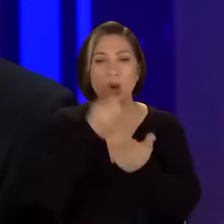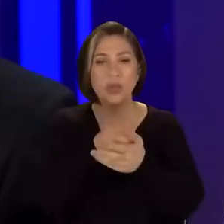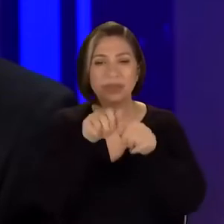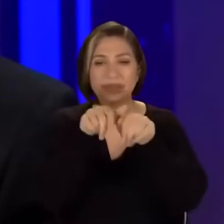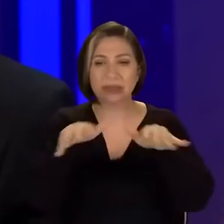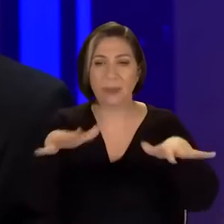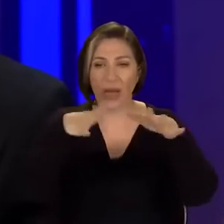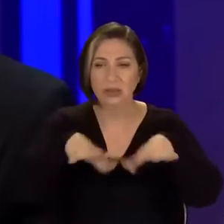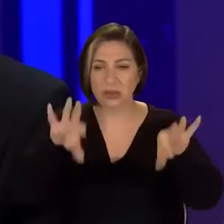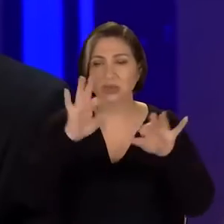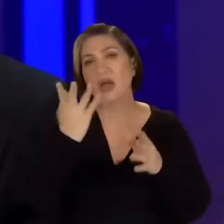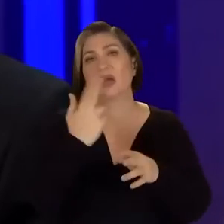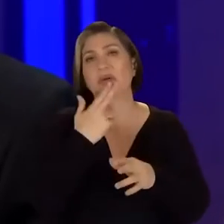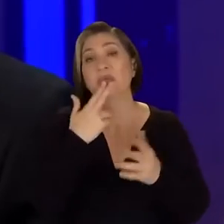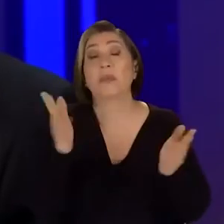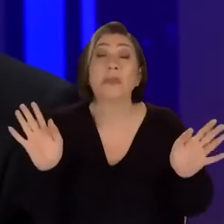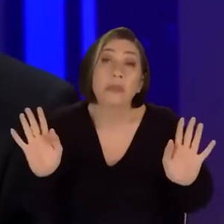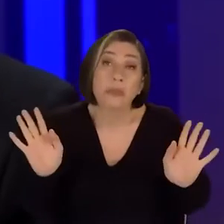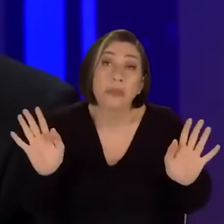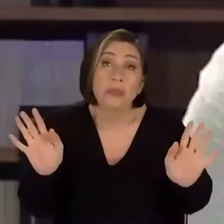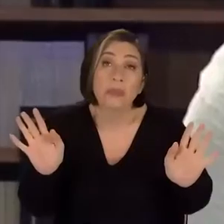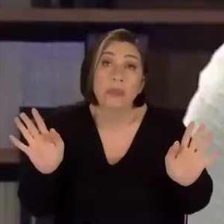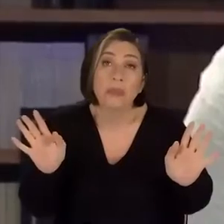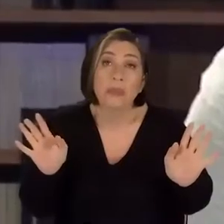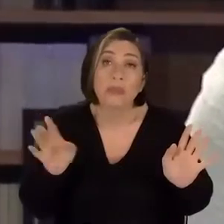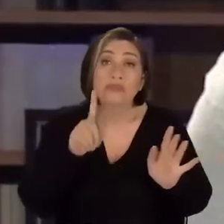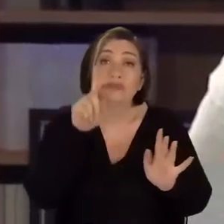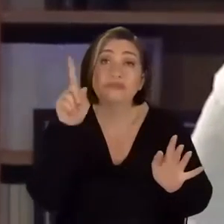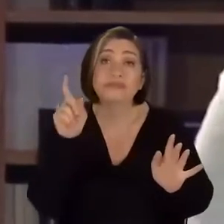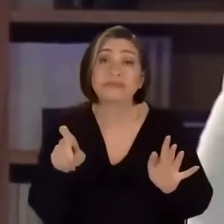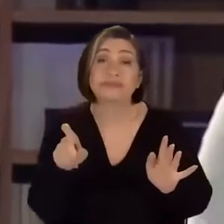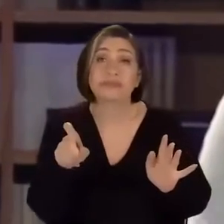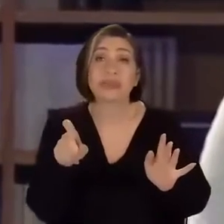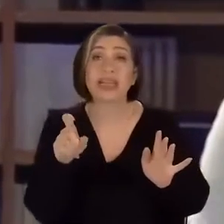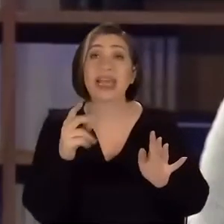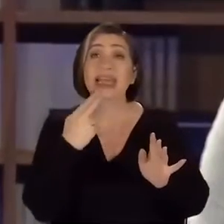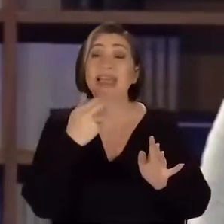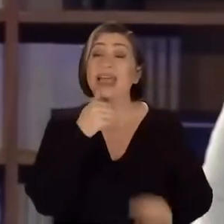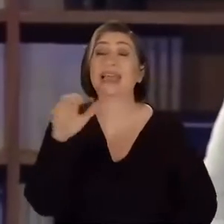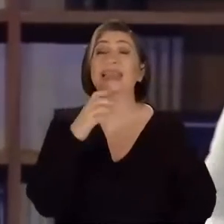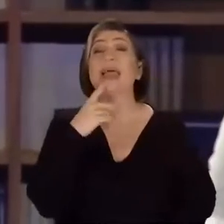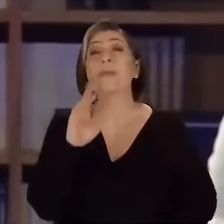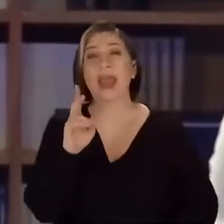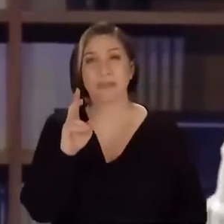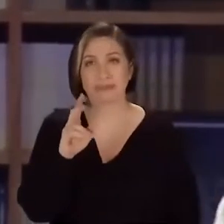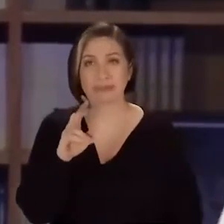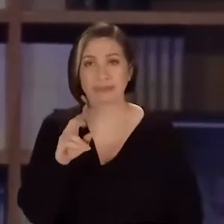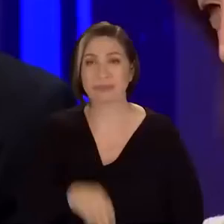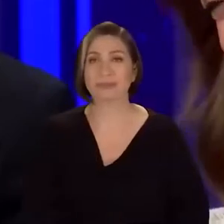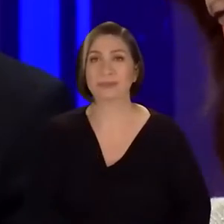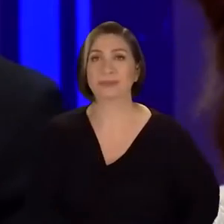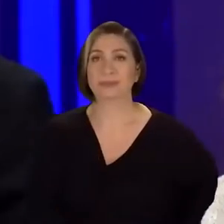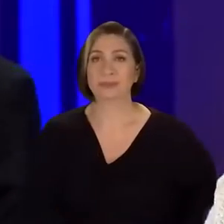sistemi veya kadın, bilmiyoruz, o da bir şey. Aman, görüş. Cinsiyet ayrımı yapmayalım. Lütfen, bana çok